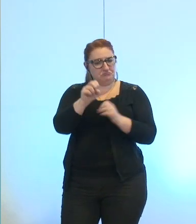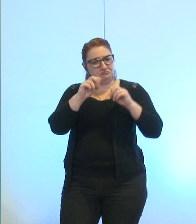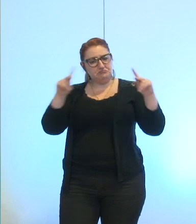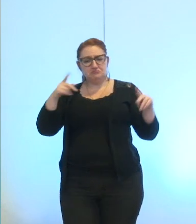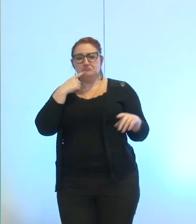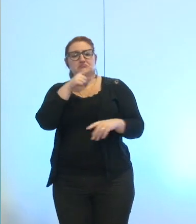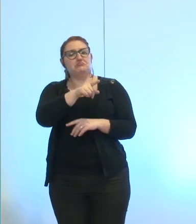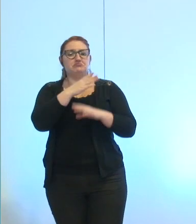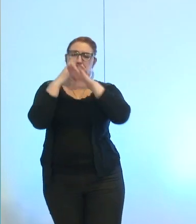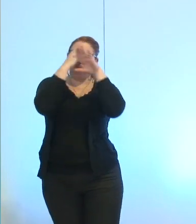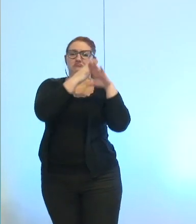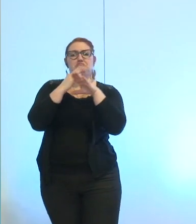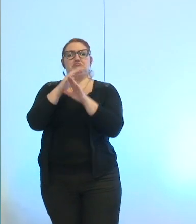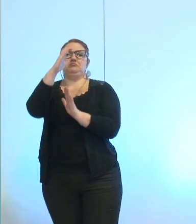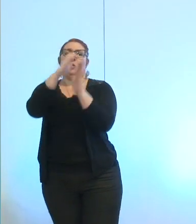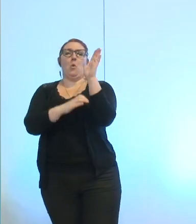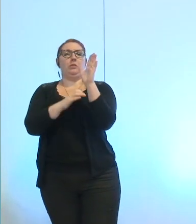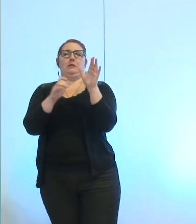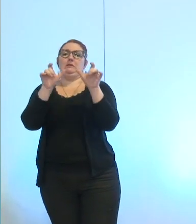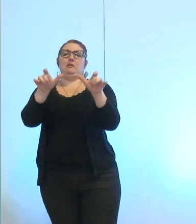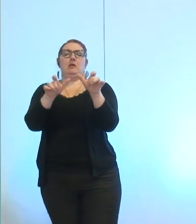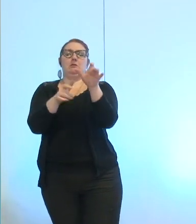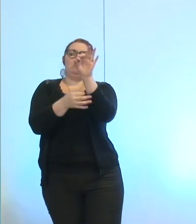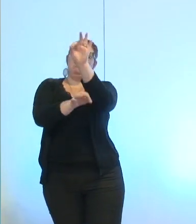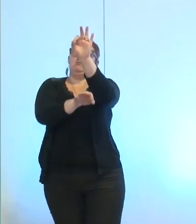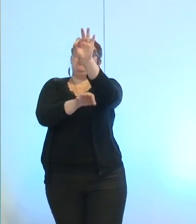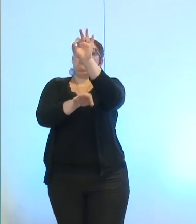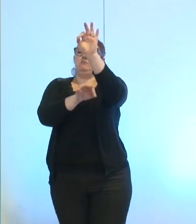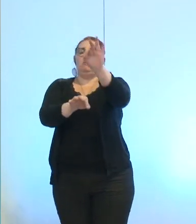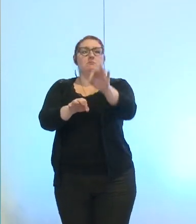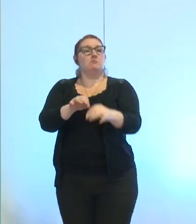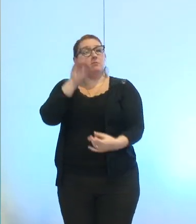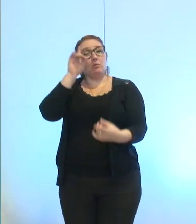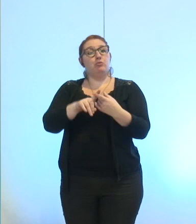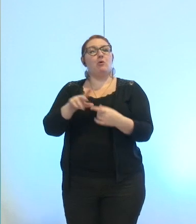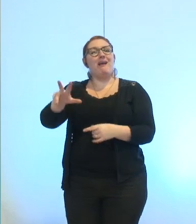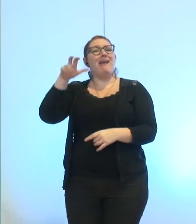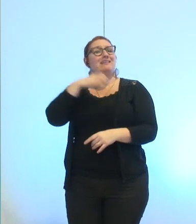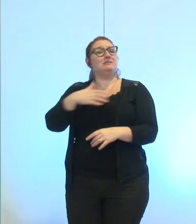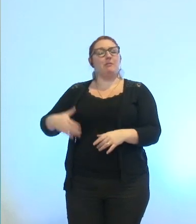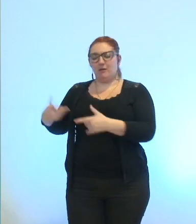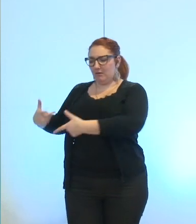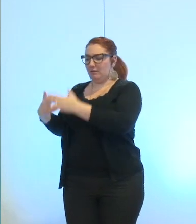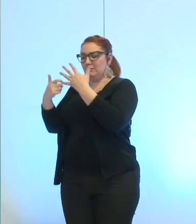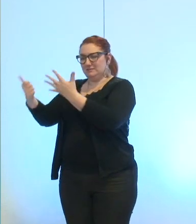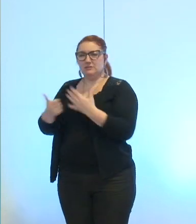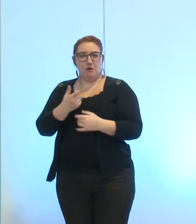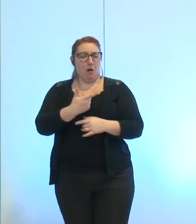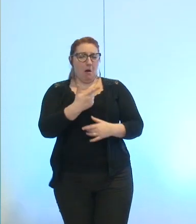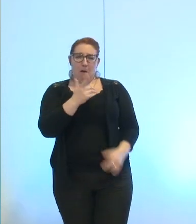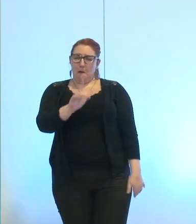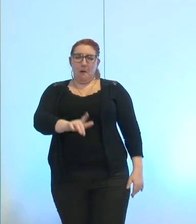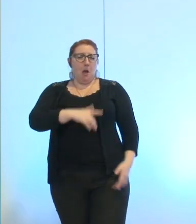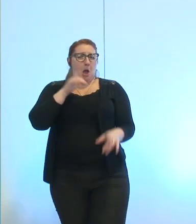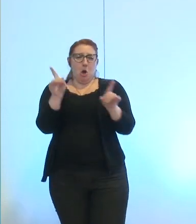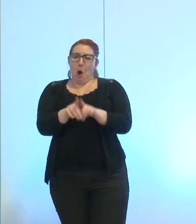interne à charge orienté décidé à déglinguer l'ancienne majorité c'est votre choix très bien en